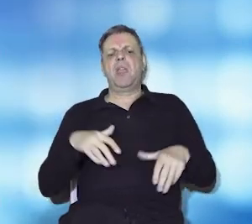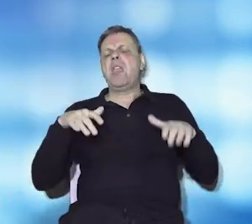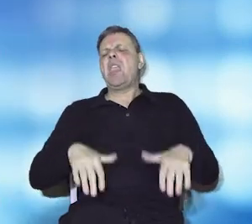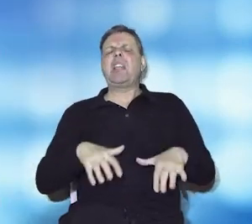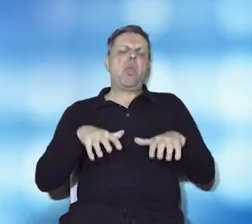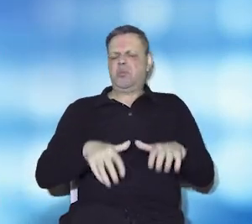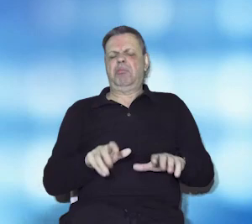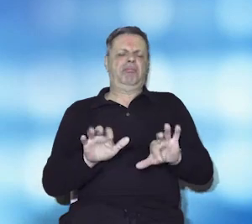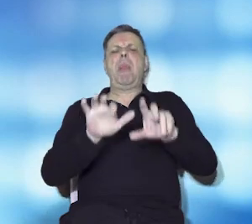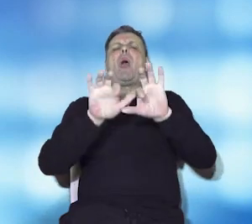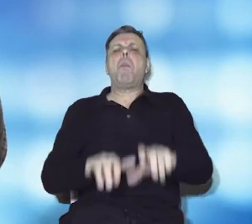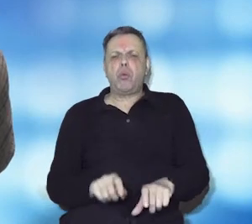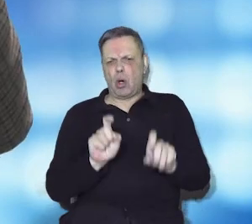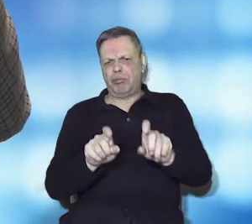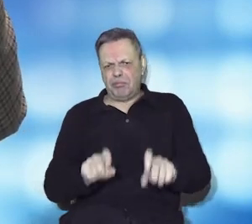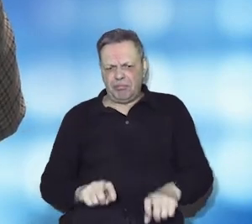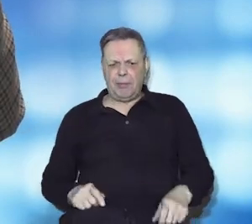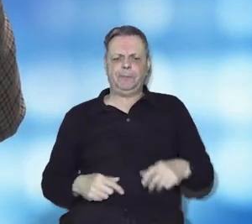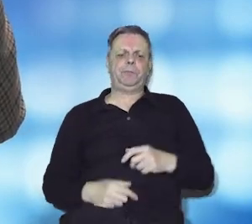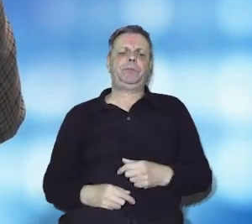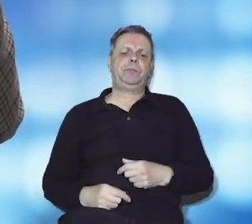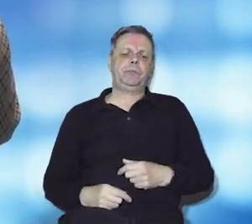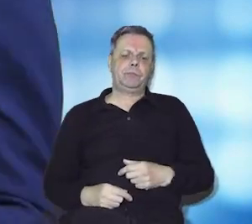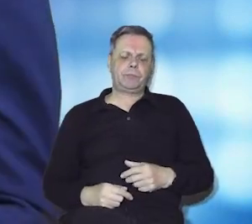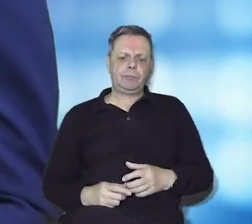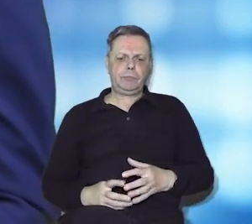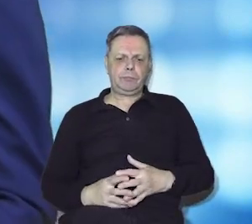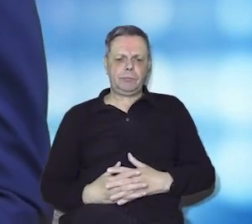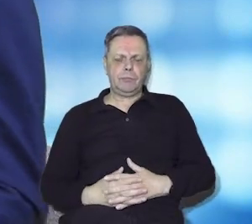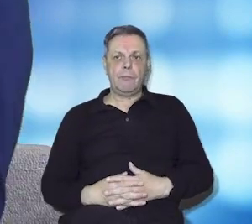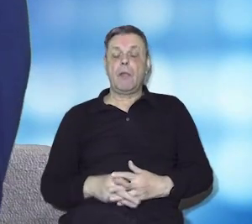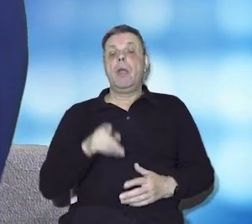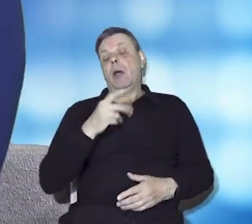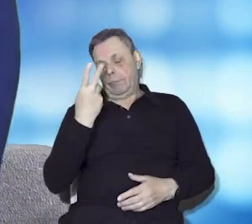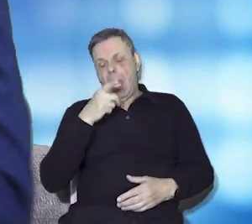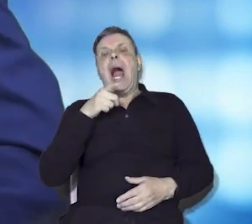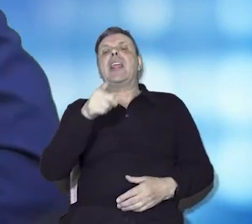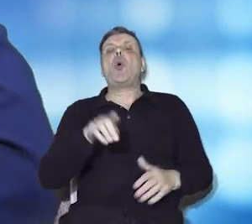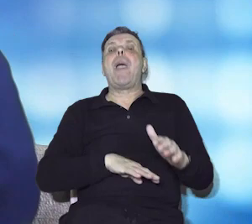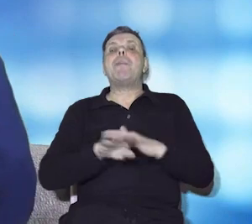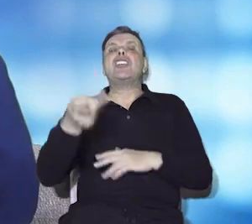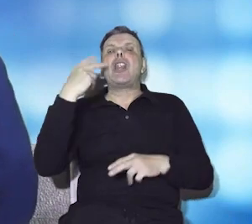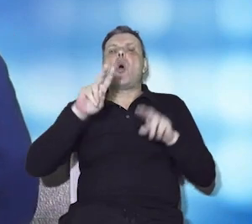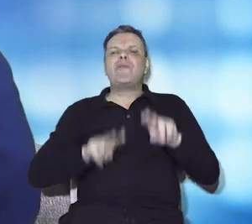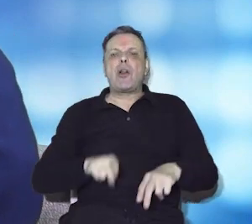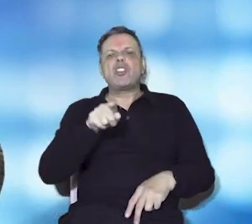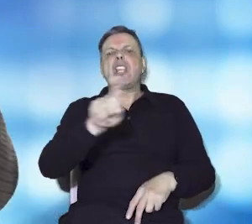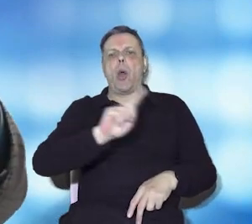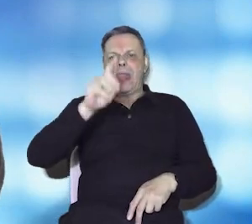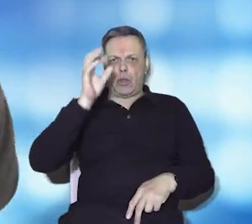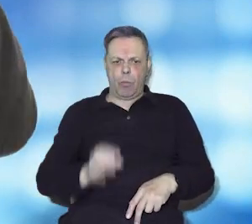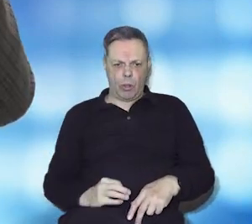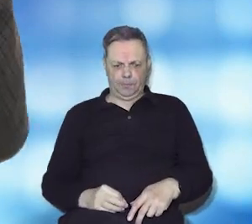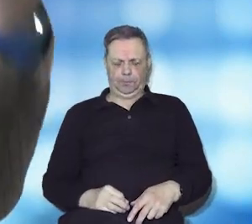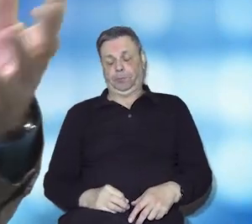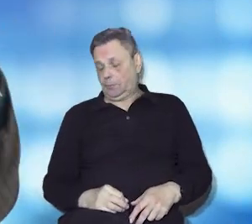igrice, drme na tim... Ali to je bježanje od stvarnosti. To je bježanje od stvarnosti. Opet nije dobro. Nije dobro. Jer kad